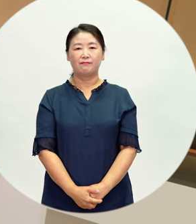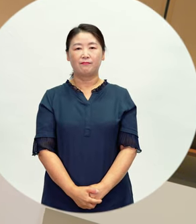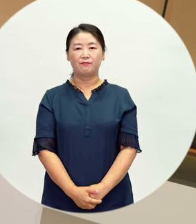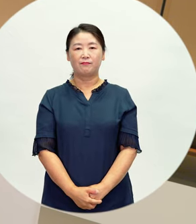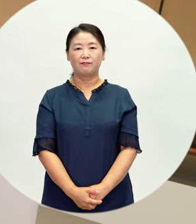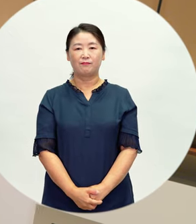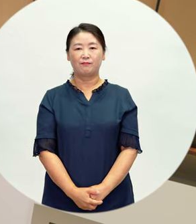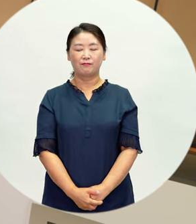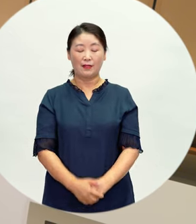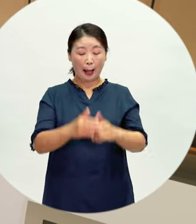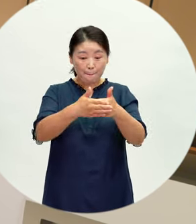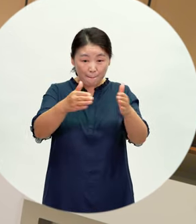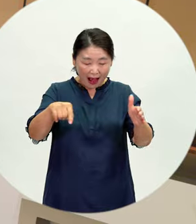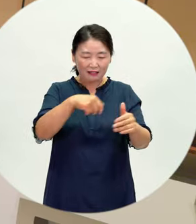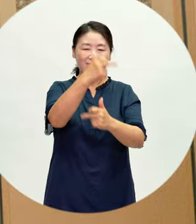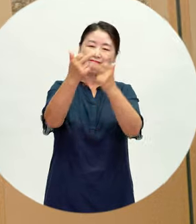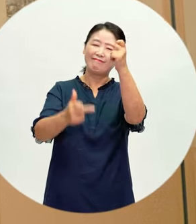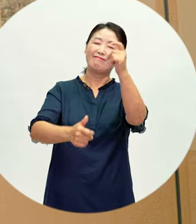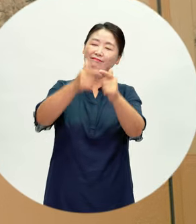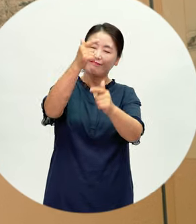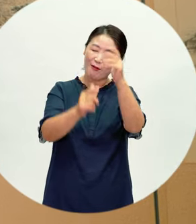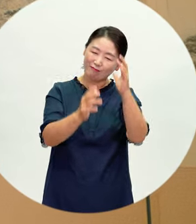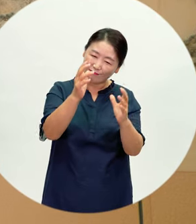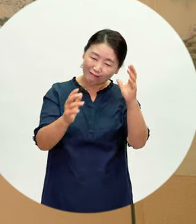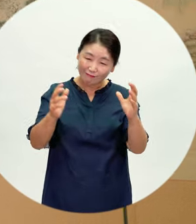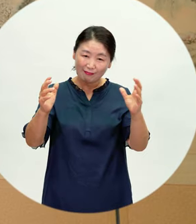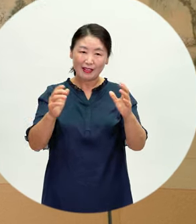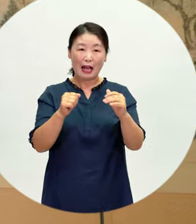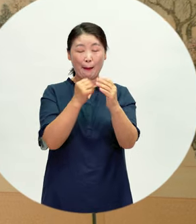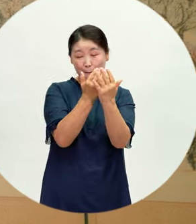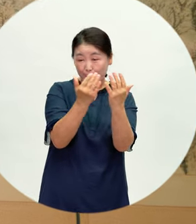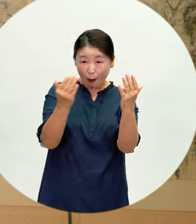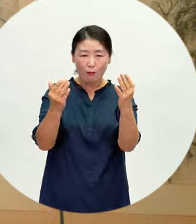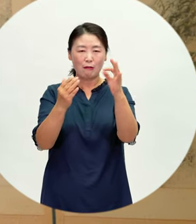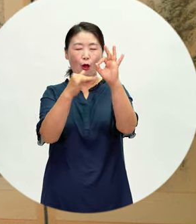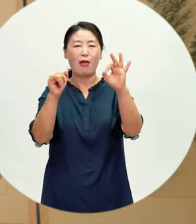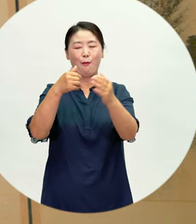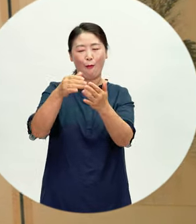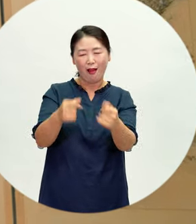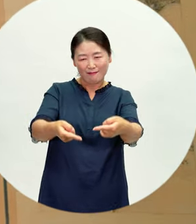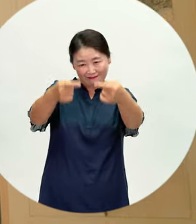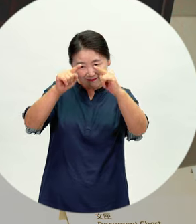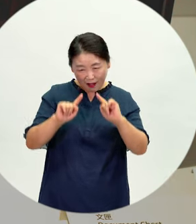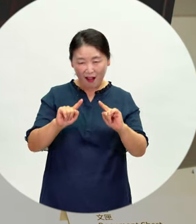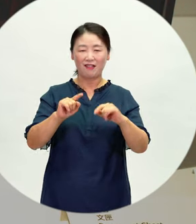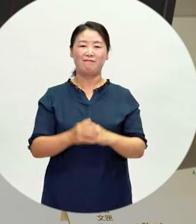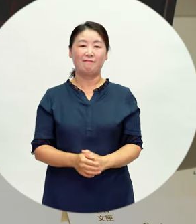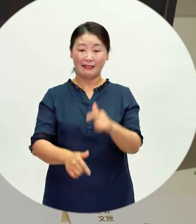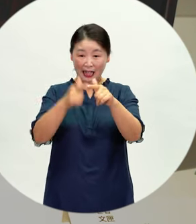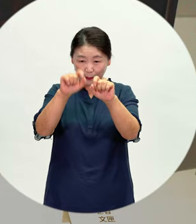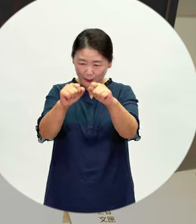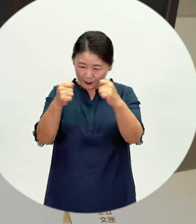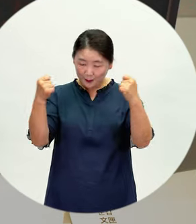방이라는 공간으로 자연을 끌어오고자 한 노력은 한 폭씩 각기 다른 화가가 그린 산수도 시폭병품 나무